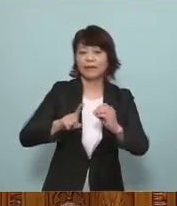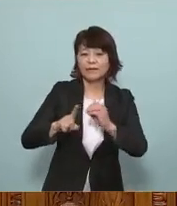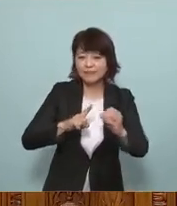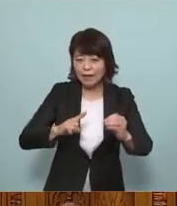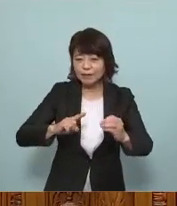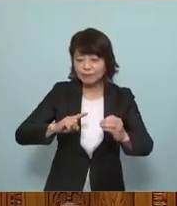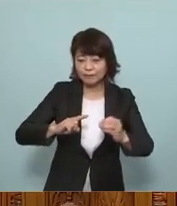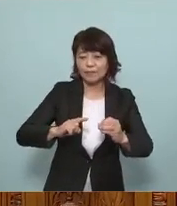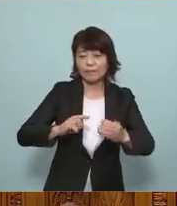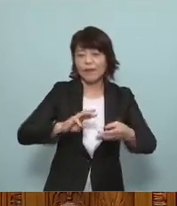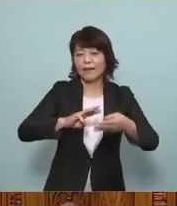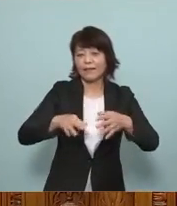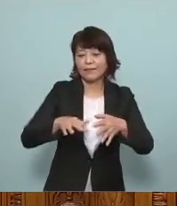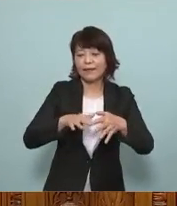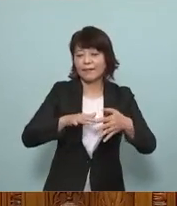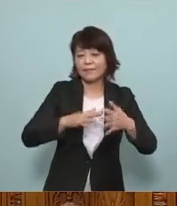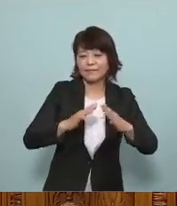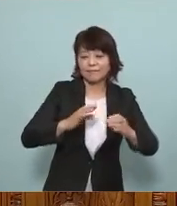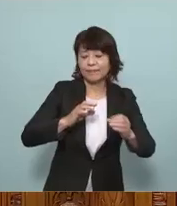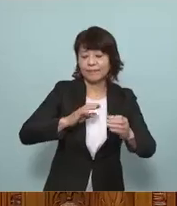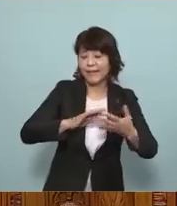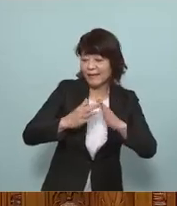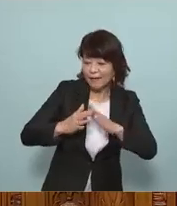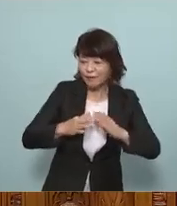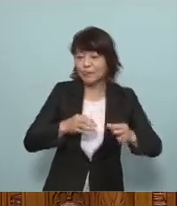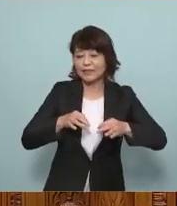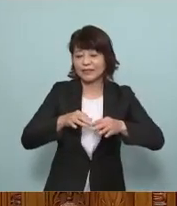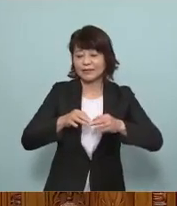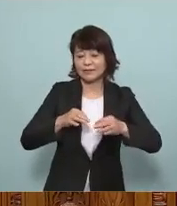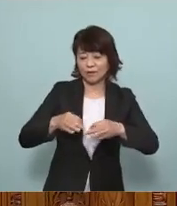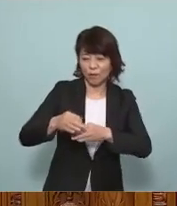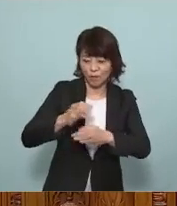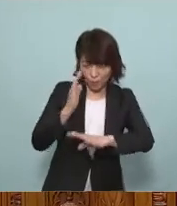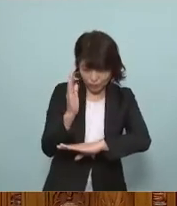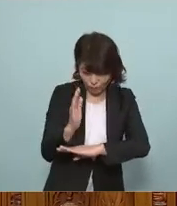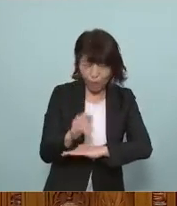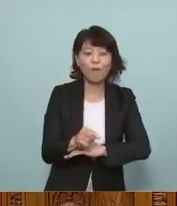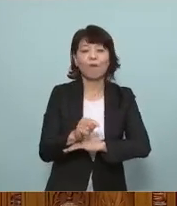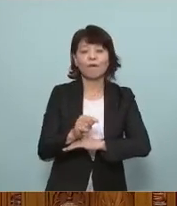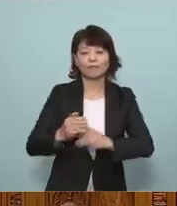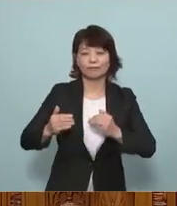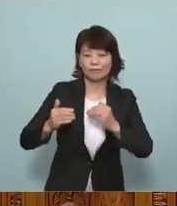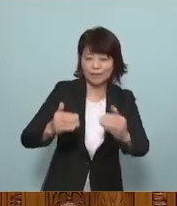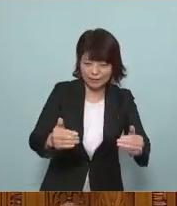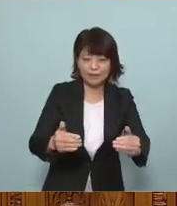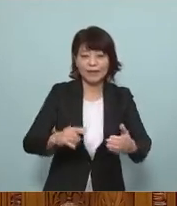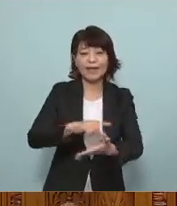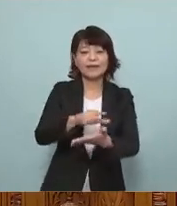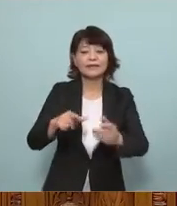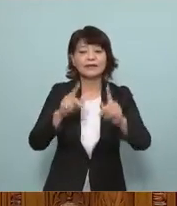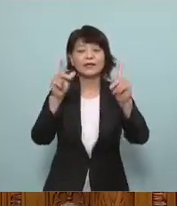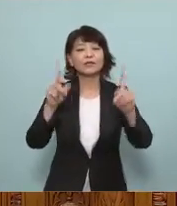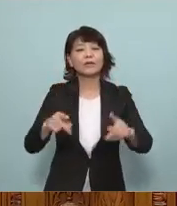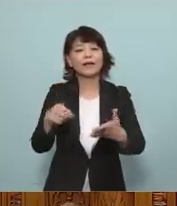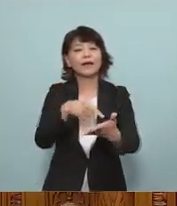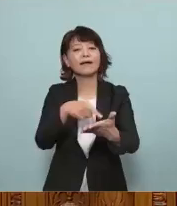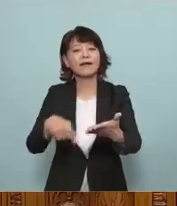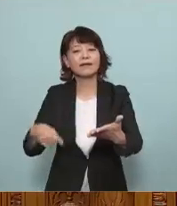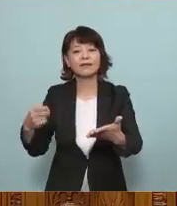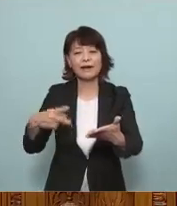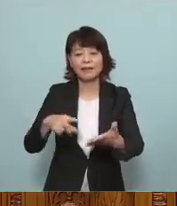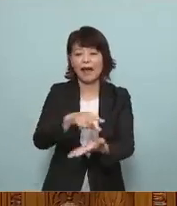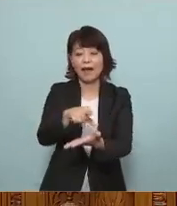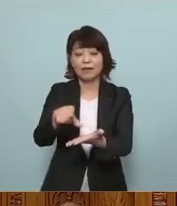都市国家構想を強力に推進し、地域の課題解決とともに、地方から全国へ